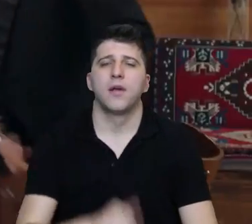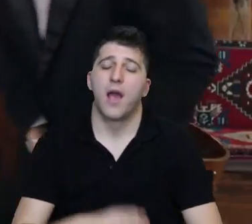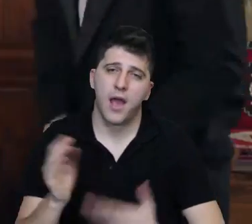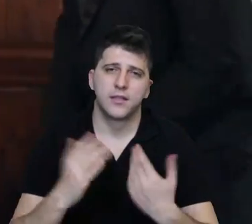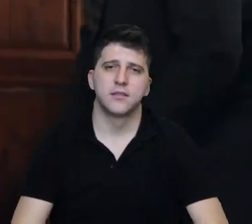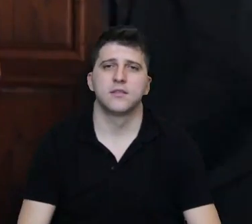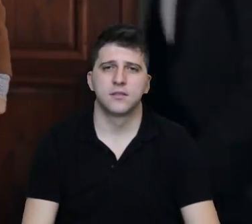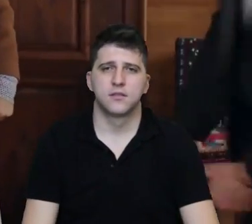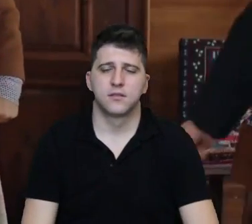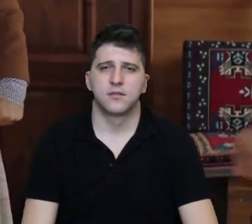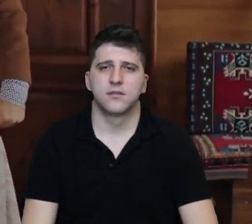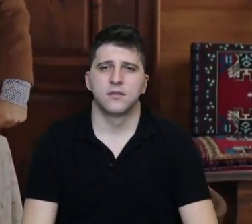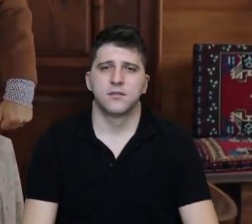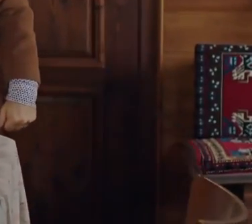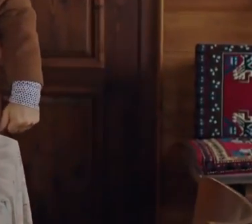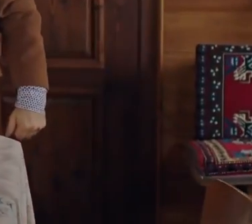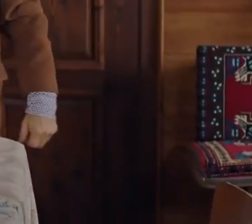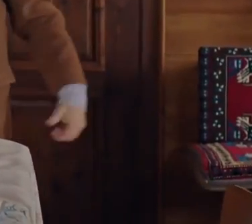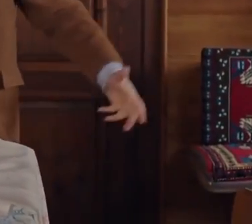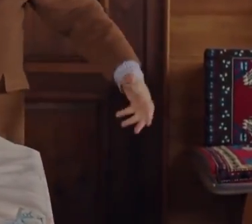Hadi. Oral santralle öpüşüp tokalaştı.